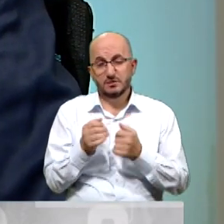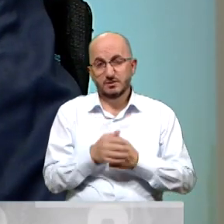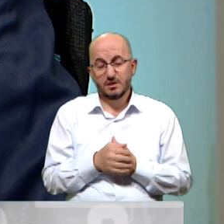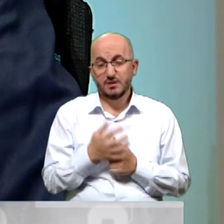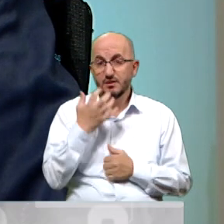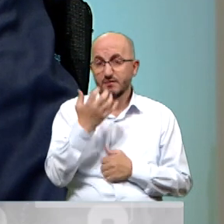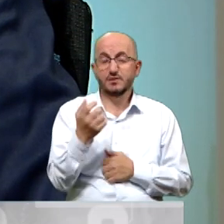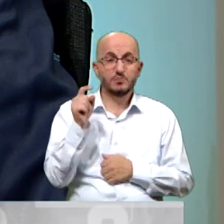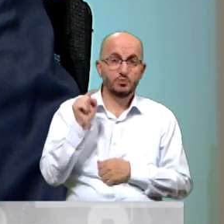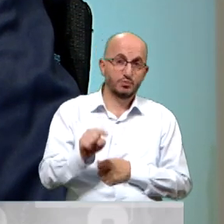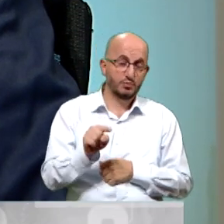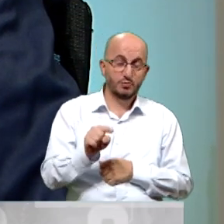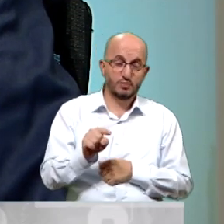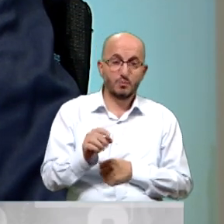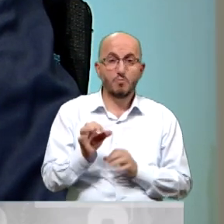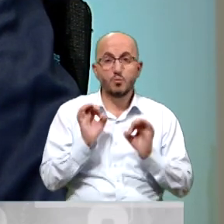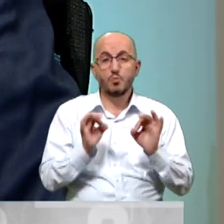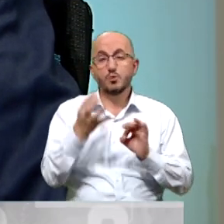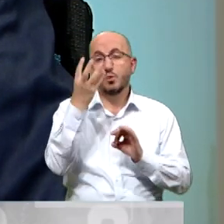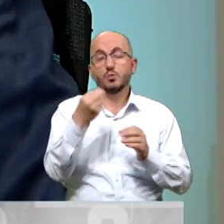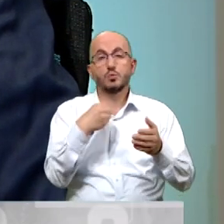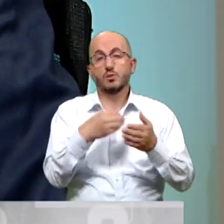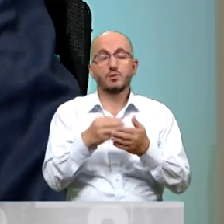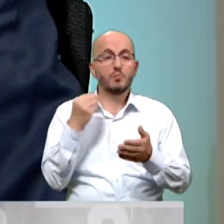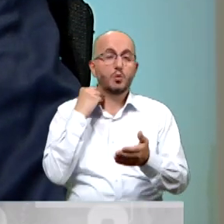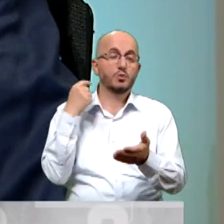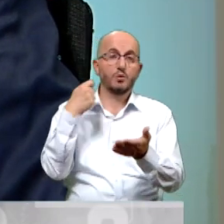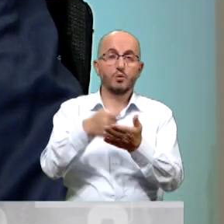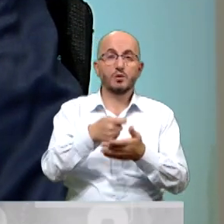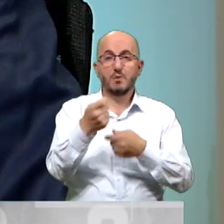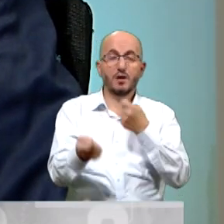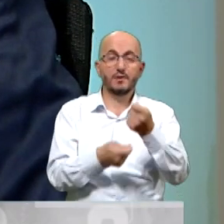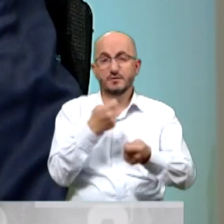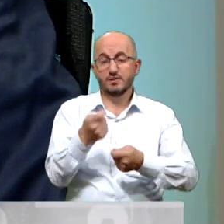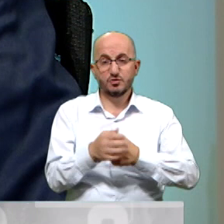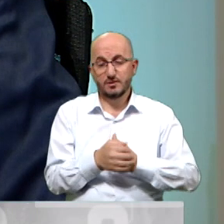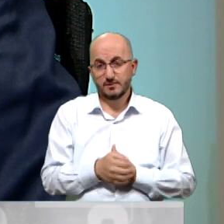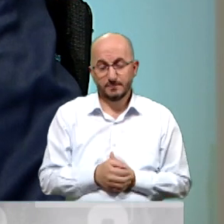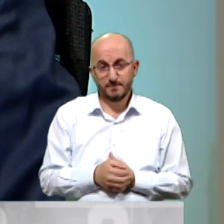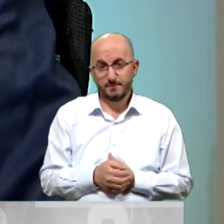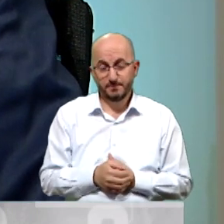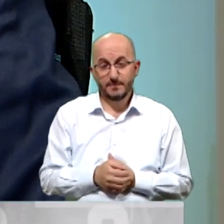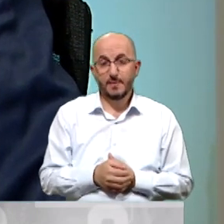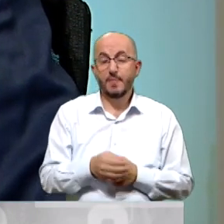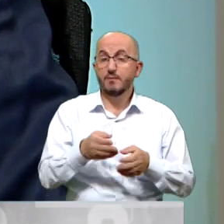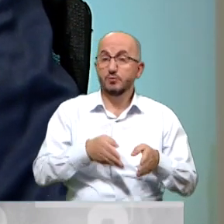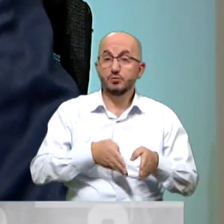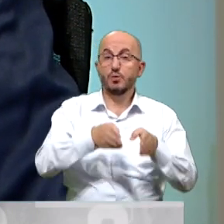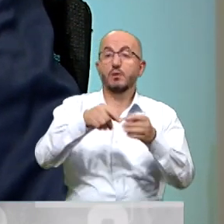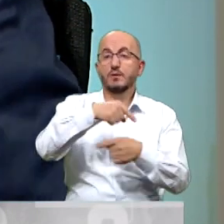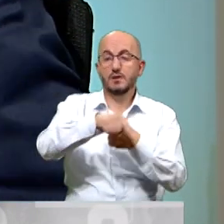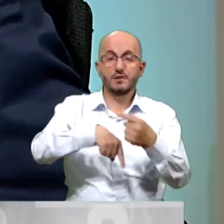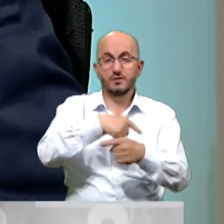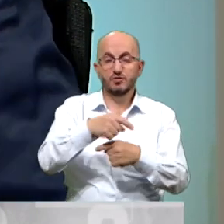tavsiyemiz şudur: bir defa mümkün olduğu kadar bu borçlarını ödemeye gayret edecek. Bunun yollarını